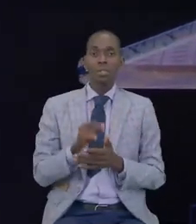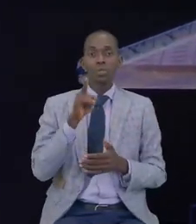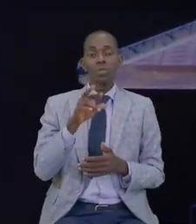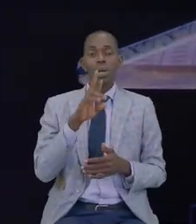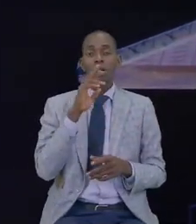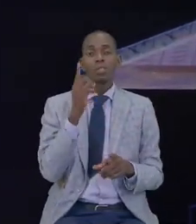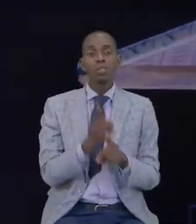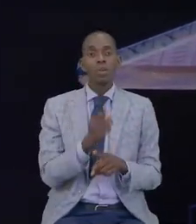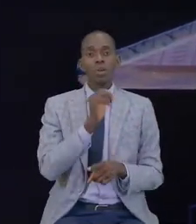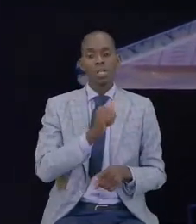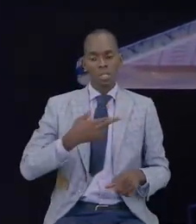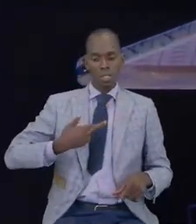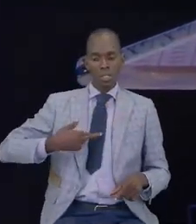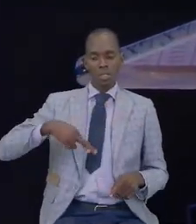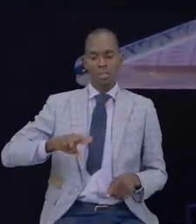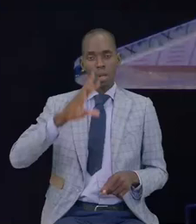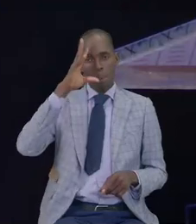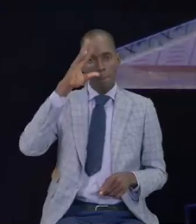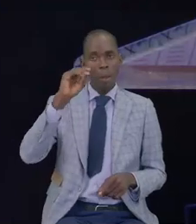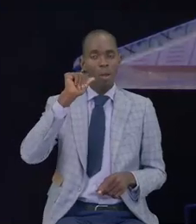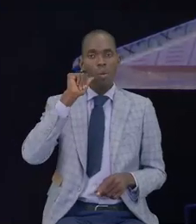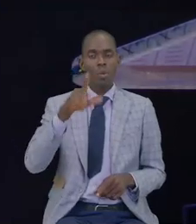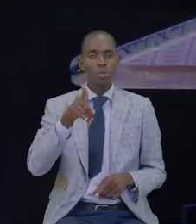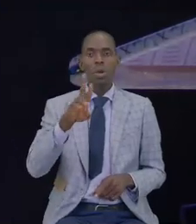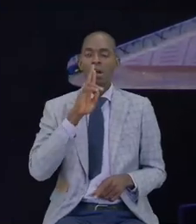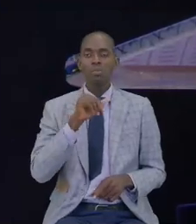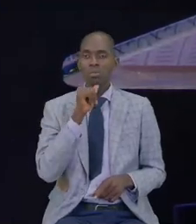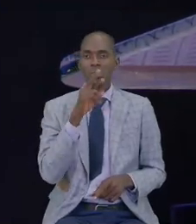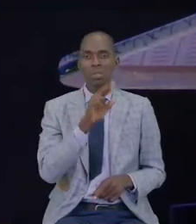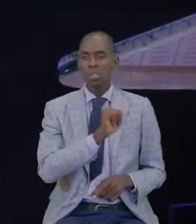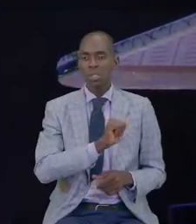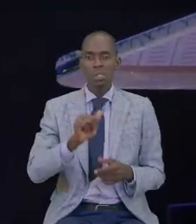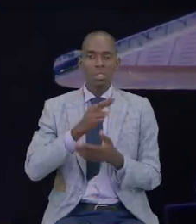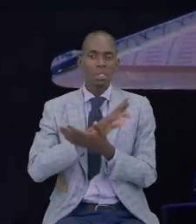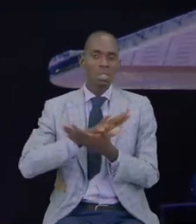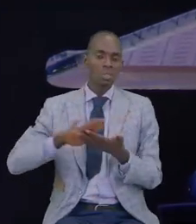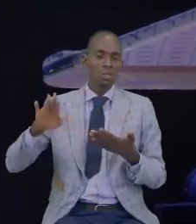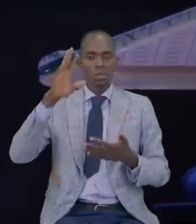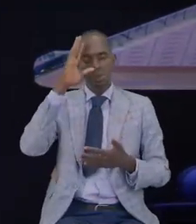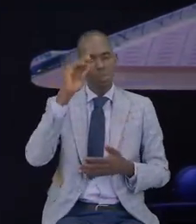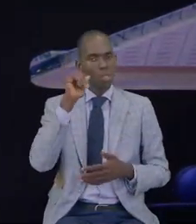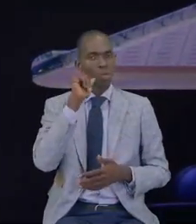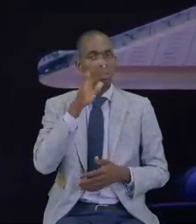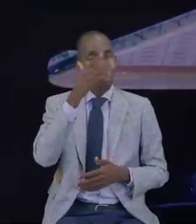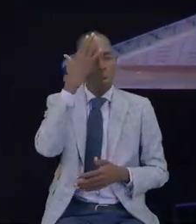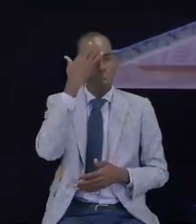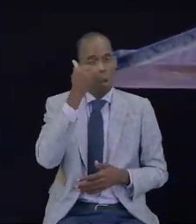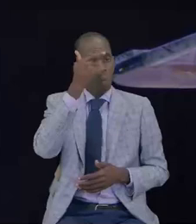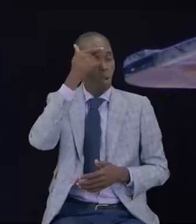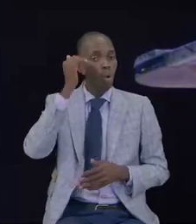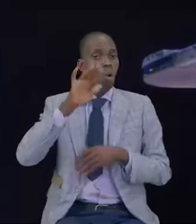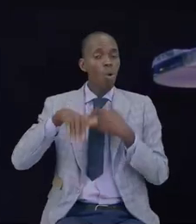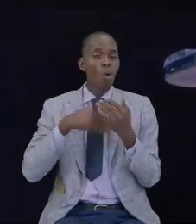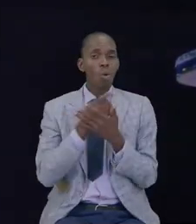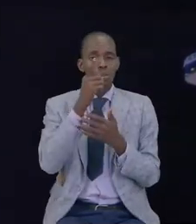Tu es une femme religieuse. Tu n'es pas un homme juste. Tu n'es pas une femme juste. Parce que tout ce à quoi tu